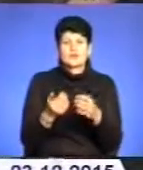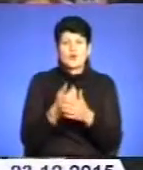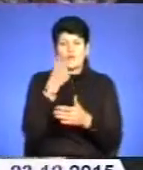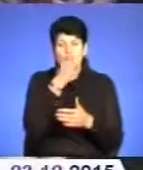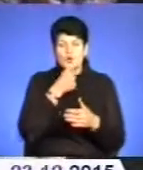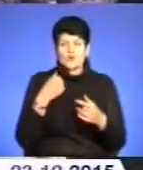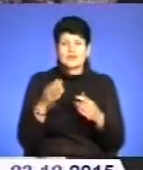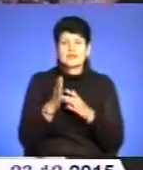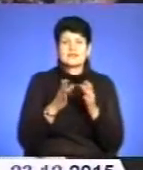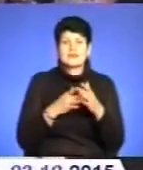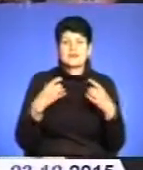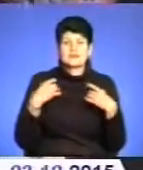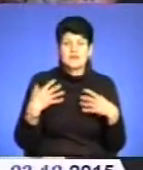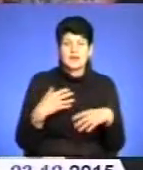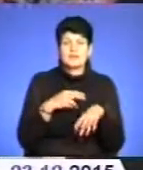свят працівники поліції